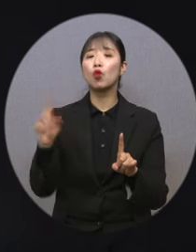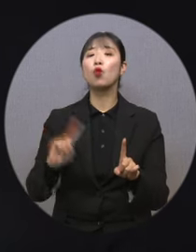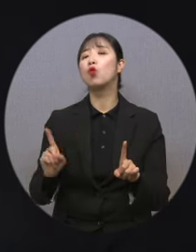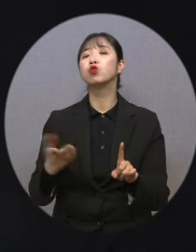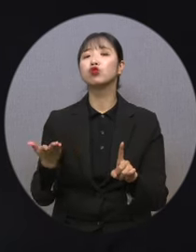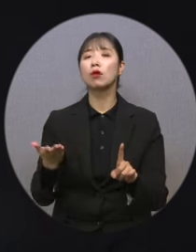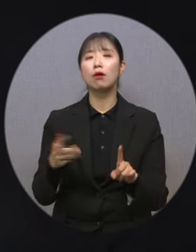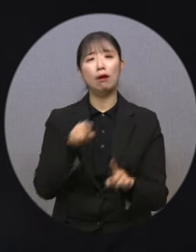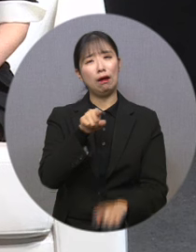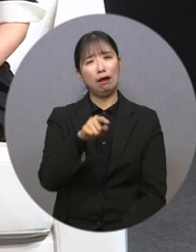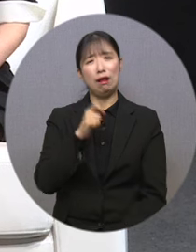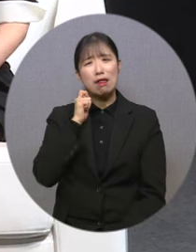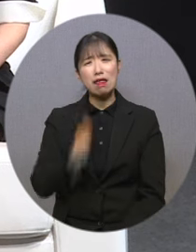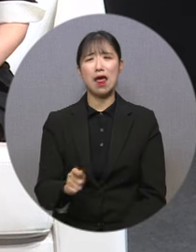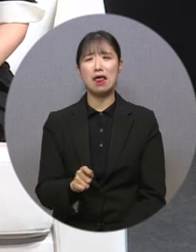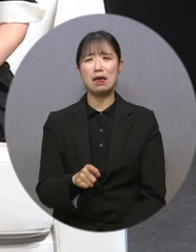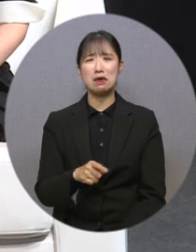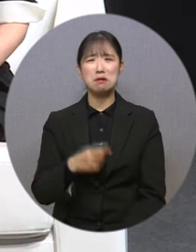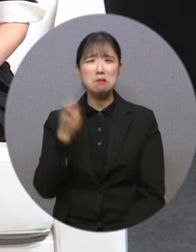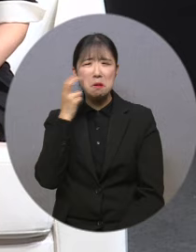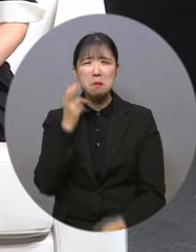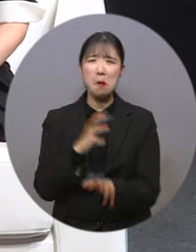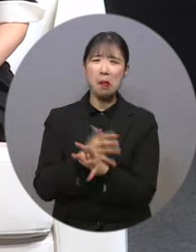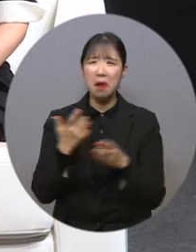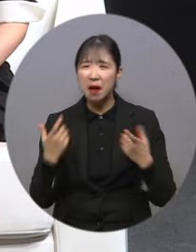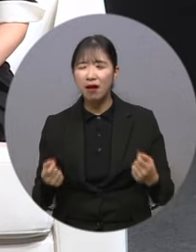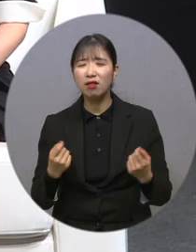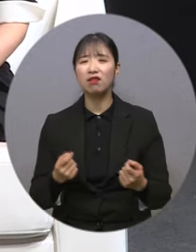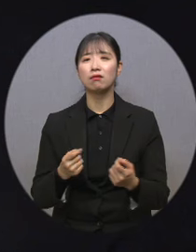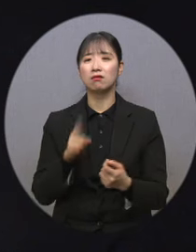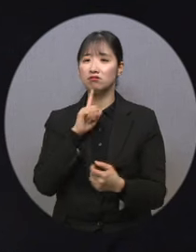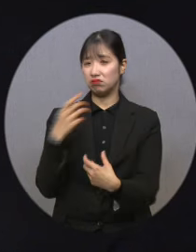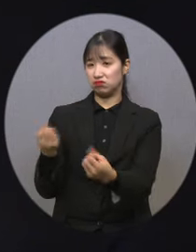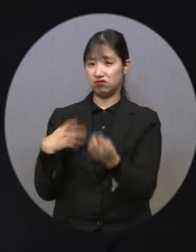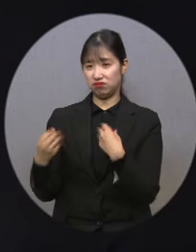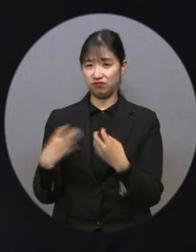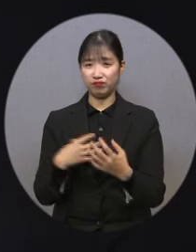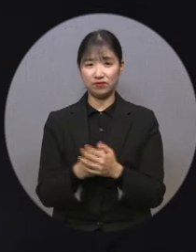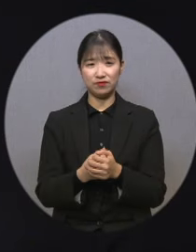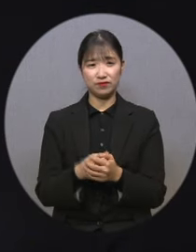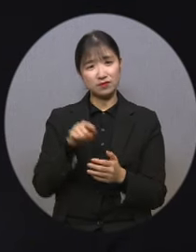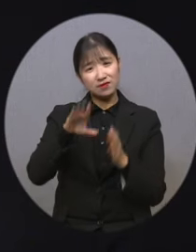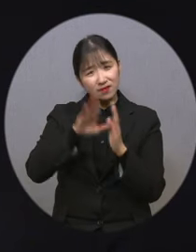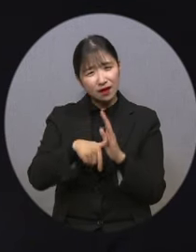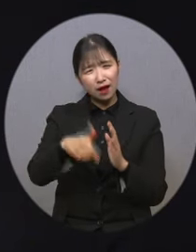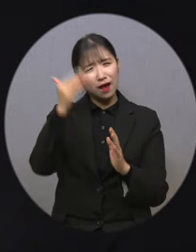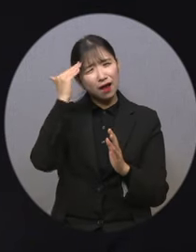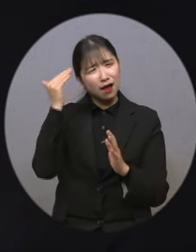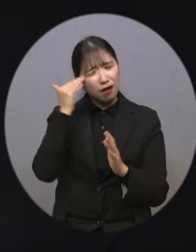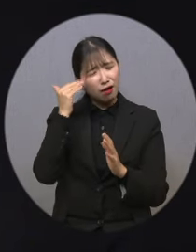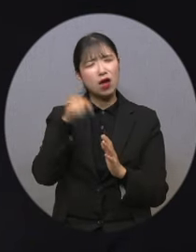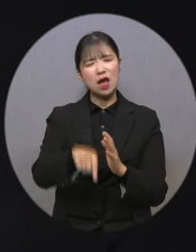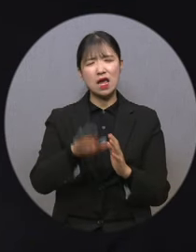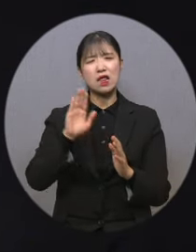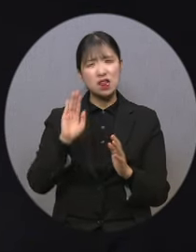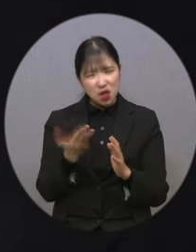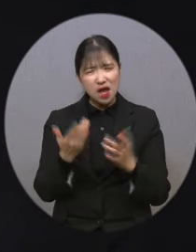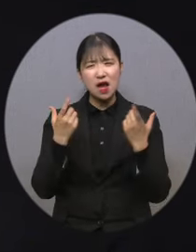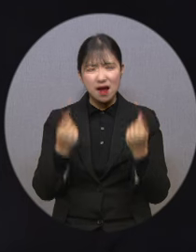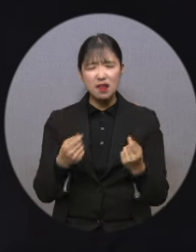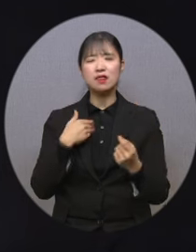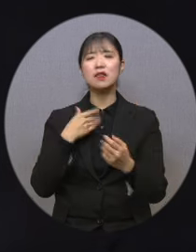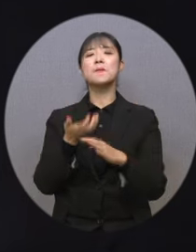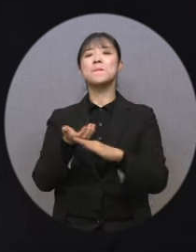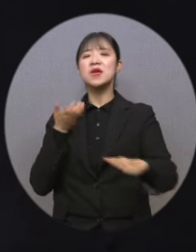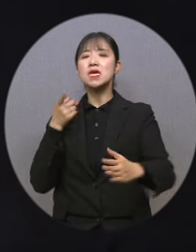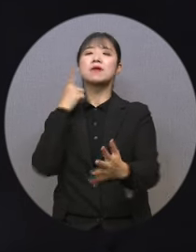사기꾼이다 코미디 자 이렇게 말했는데 그때 대한민국 이 요렇게 될 걸 나는 미리 다 내다